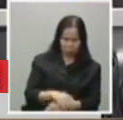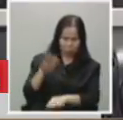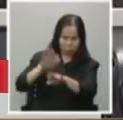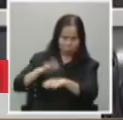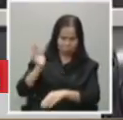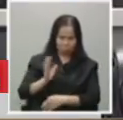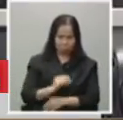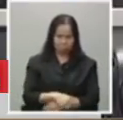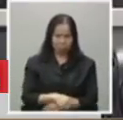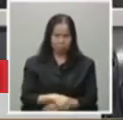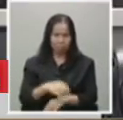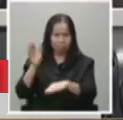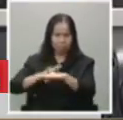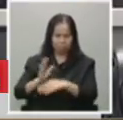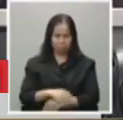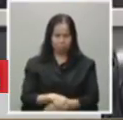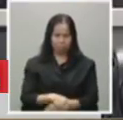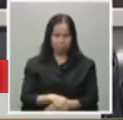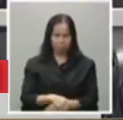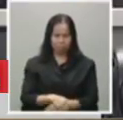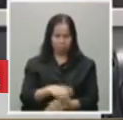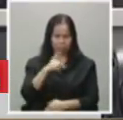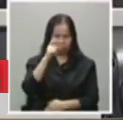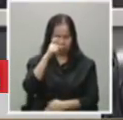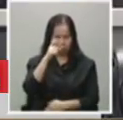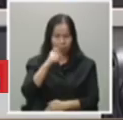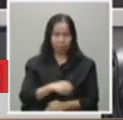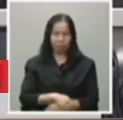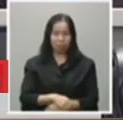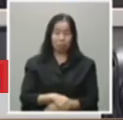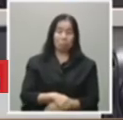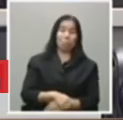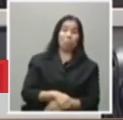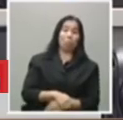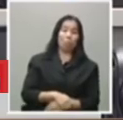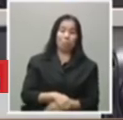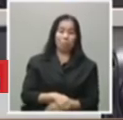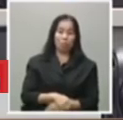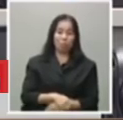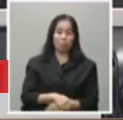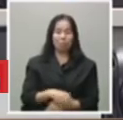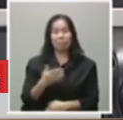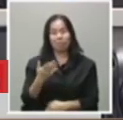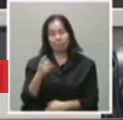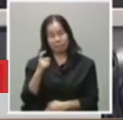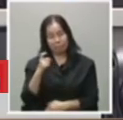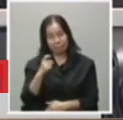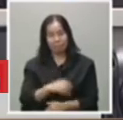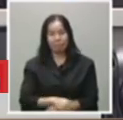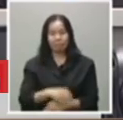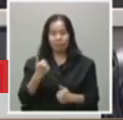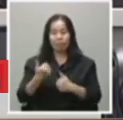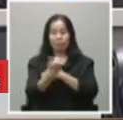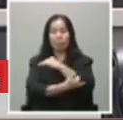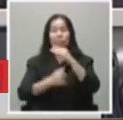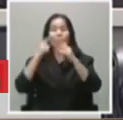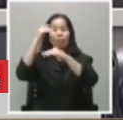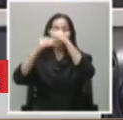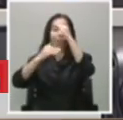ำไมแม่ขาเก้าอี้ยิ่งคลอนๆอยู่เนี่ยท่านประธานครับประเทศมันถึงไม่เดินหน้า